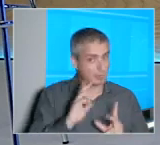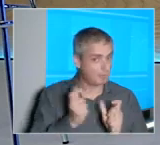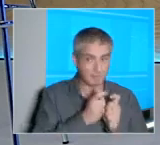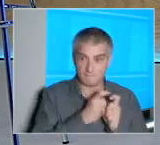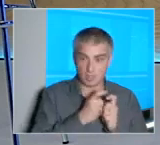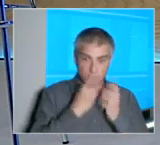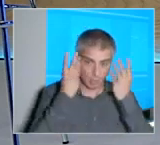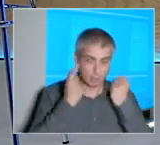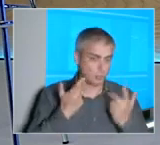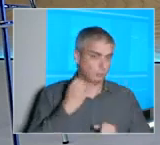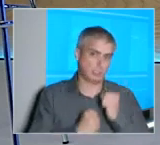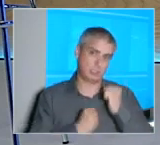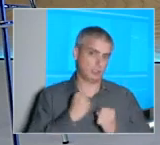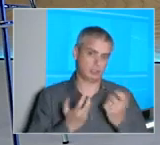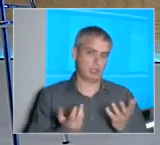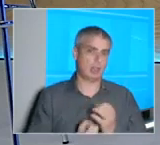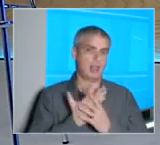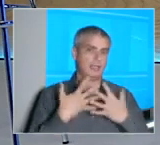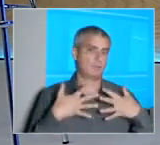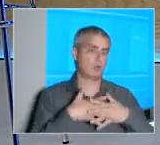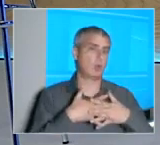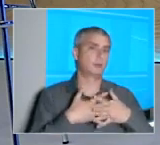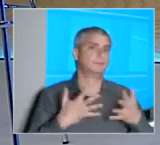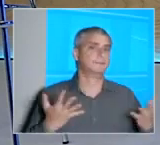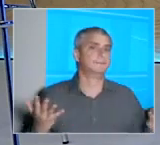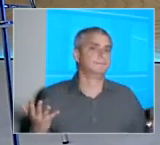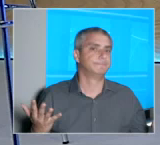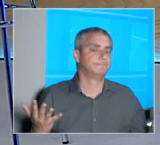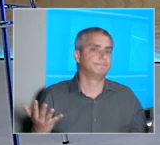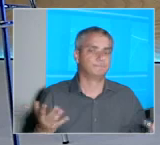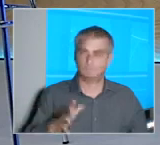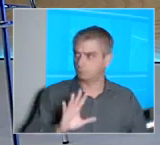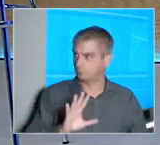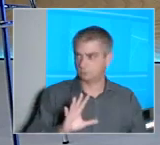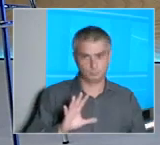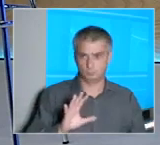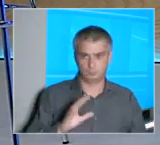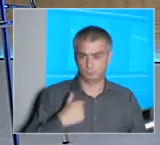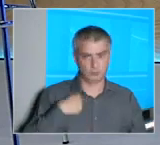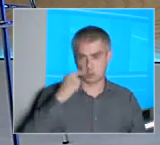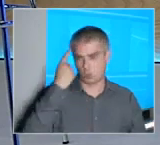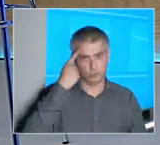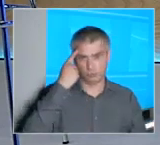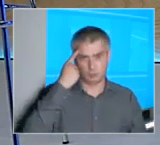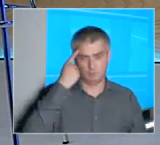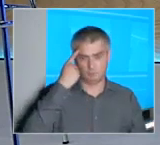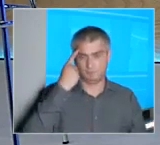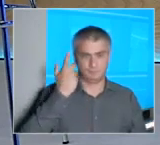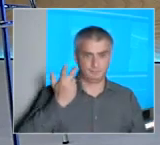מפלגות חרדיות קשה כאן להקים קואליציה. אז תראה, אני לא חושב שצריך